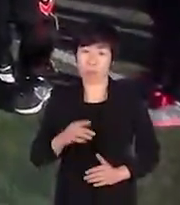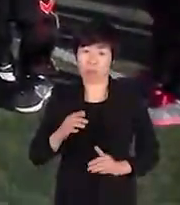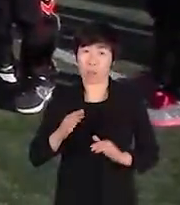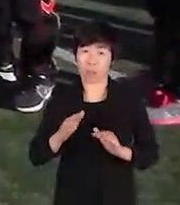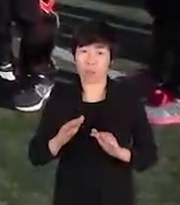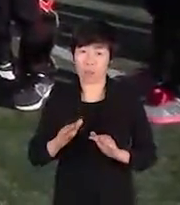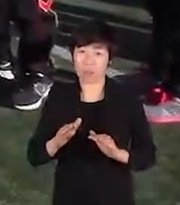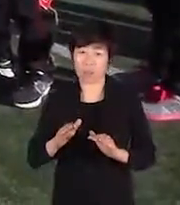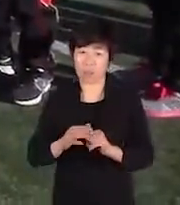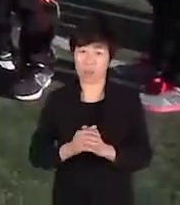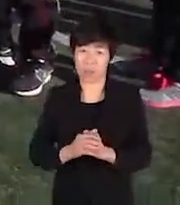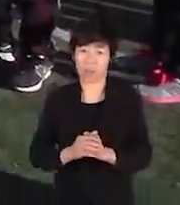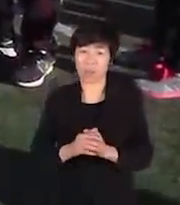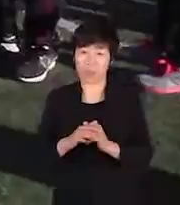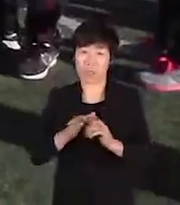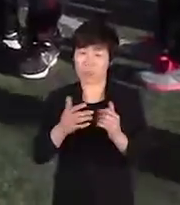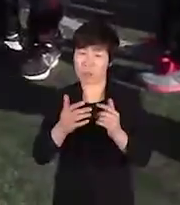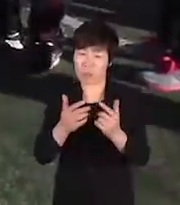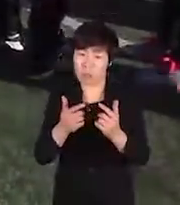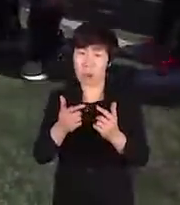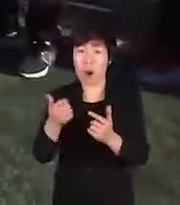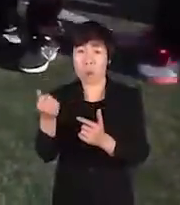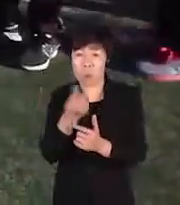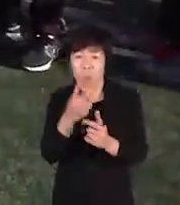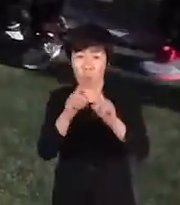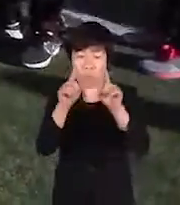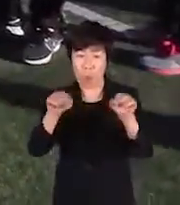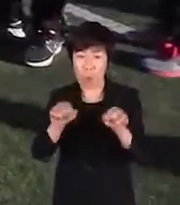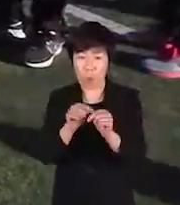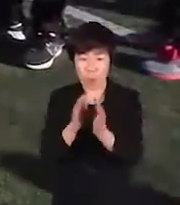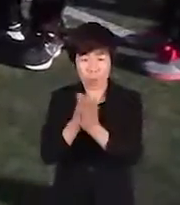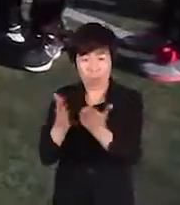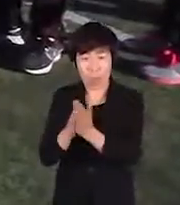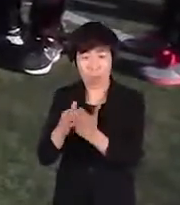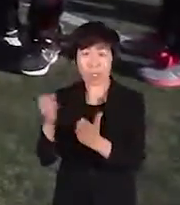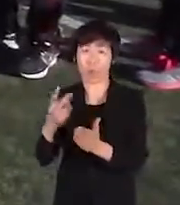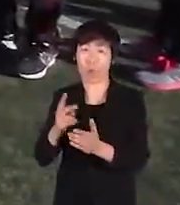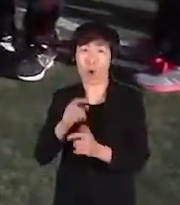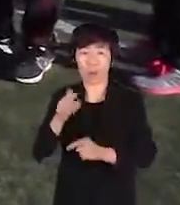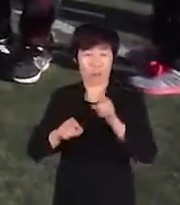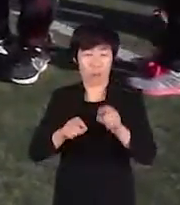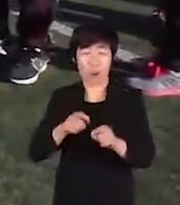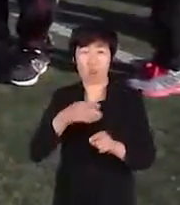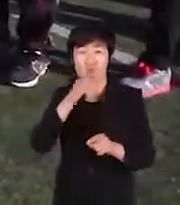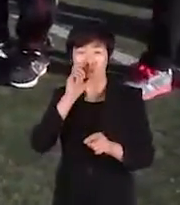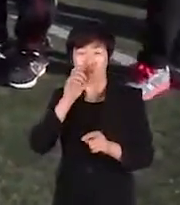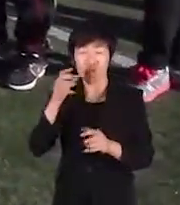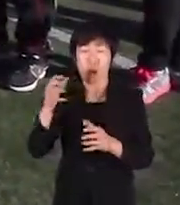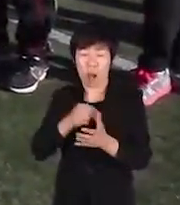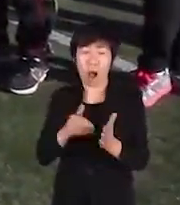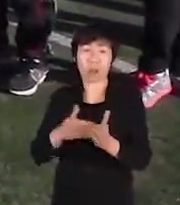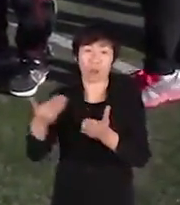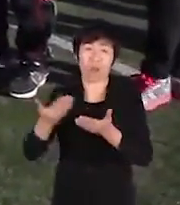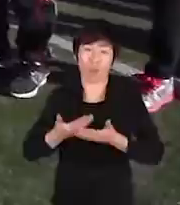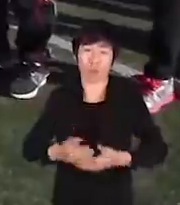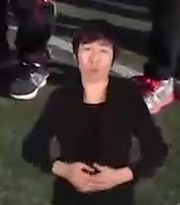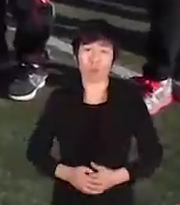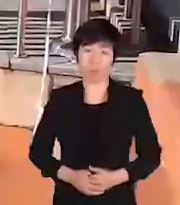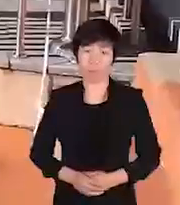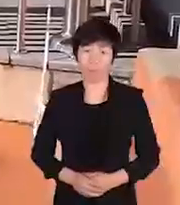배번 교부처에 가니까요, 이렇게 번호표와 팜플렛, 그리고 걸을 때 마실 수 있는 시원한 물까지 챙겨주시네요.